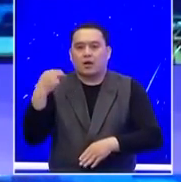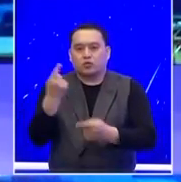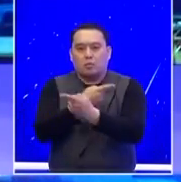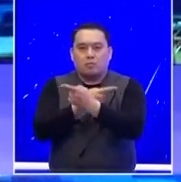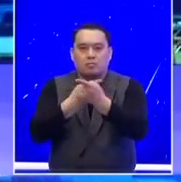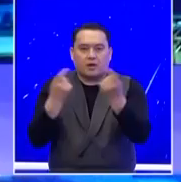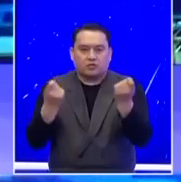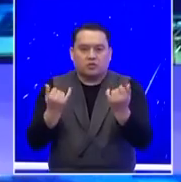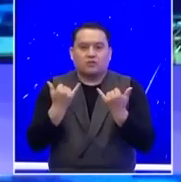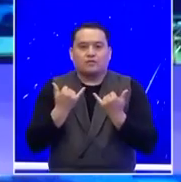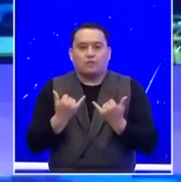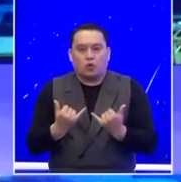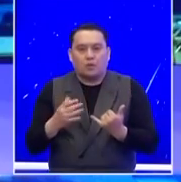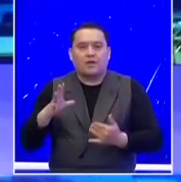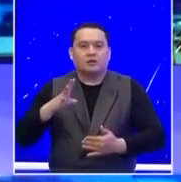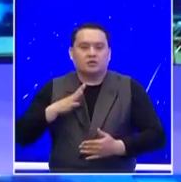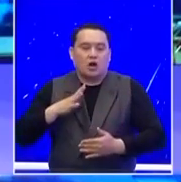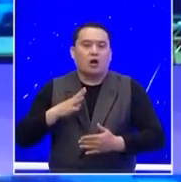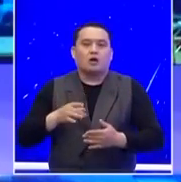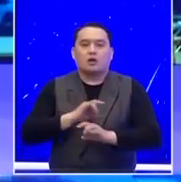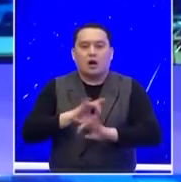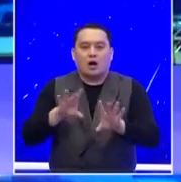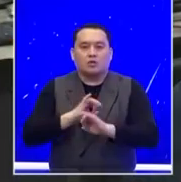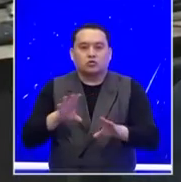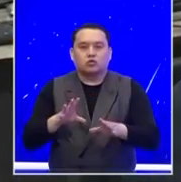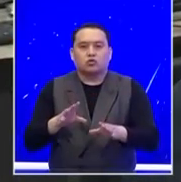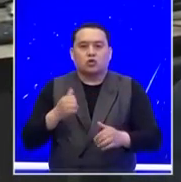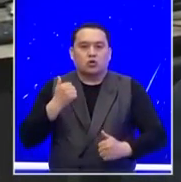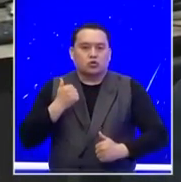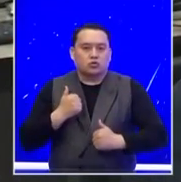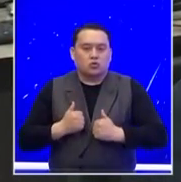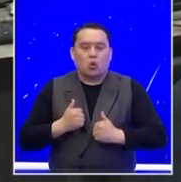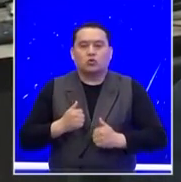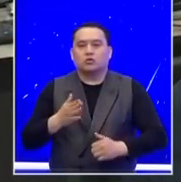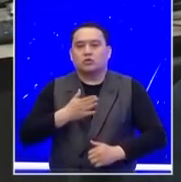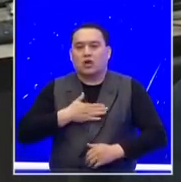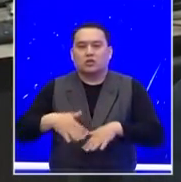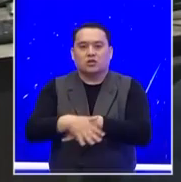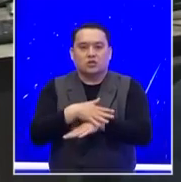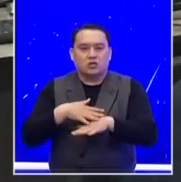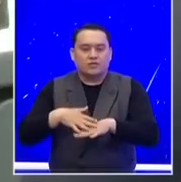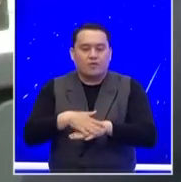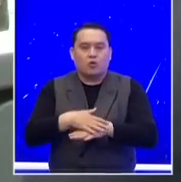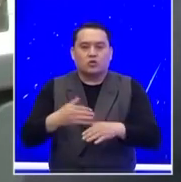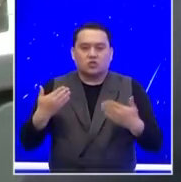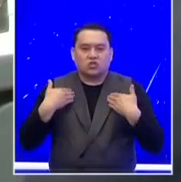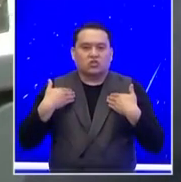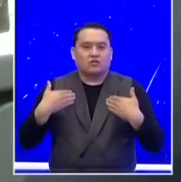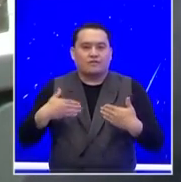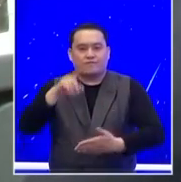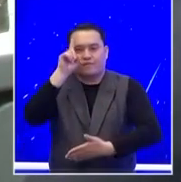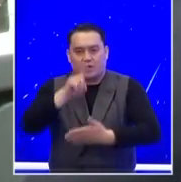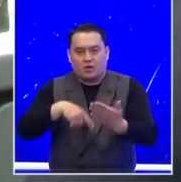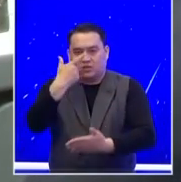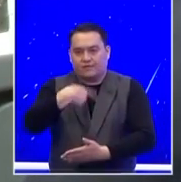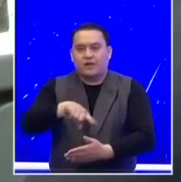сайте elbasa.kz. Лидер нации отметил, что благодаря стойкости нашего народа, его твердой воле и несокрушимой вере в свои